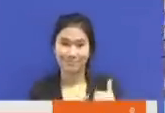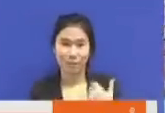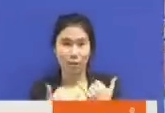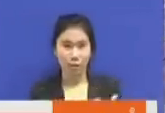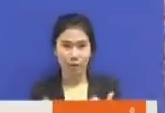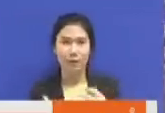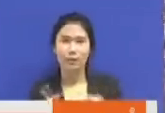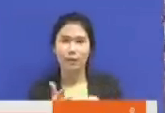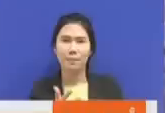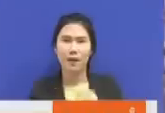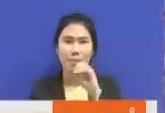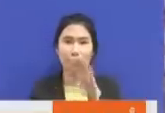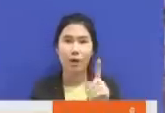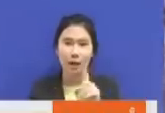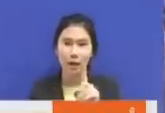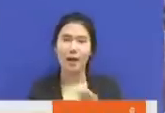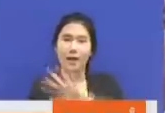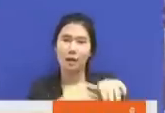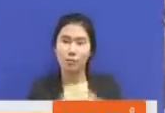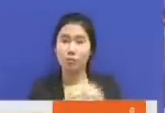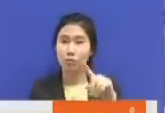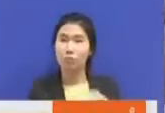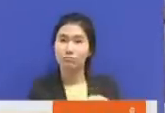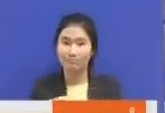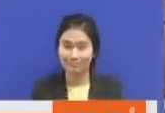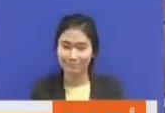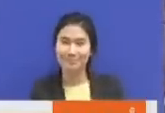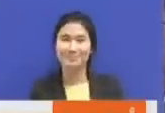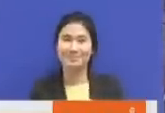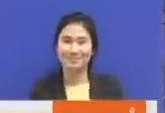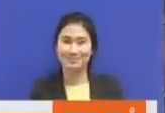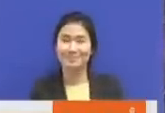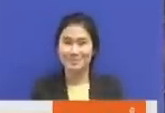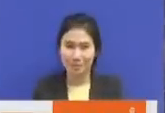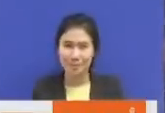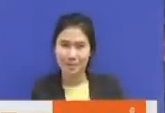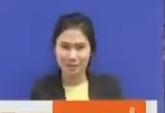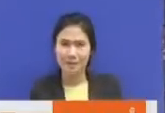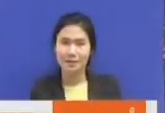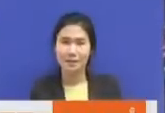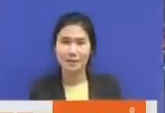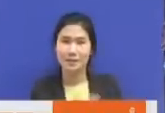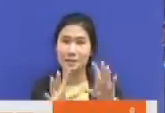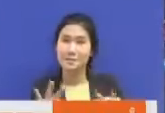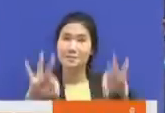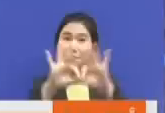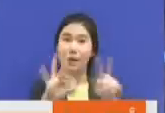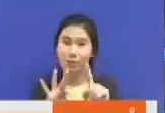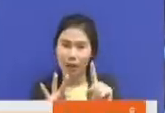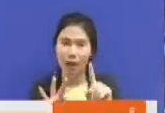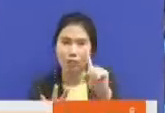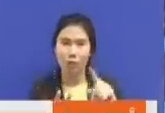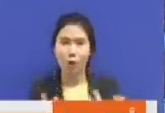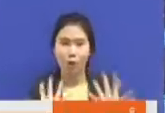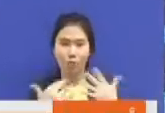ก็ต้องความต้องมีความสามัคคีแล้วก็หลักใหญ่สมัยความมาต้องแรกมือ